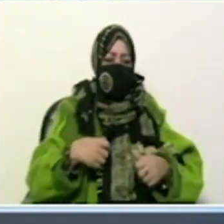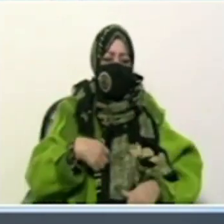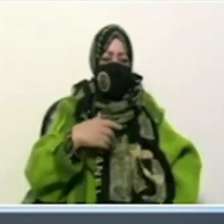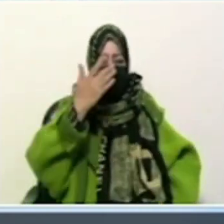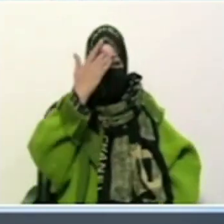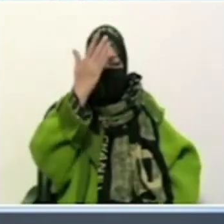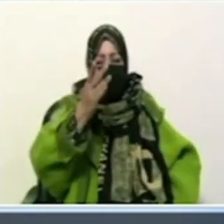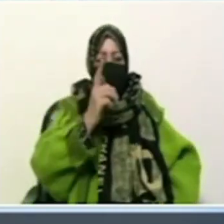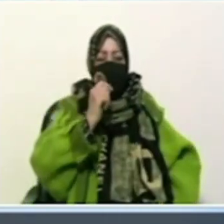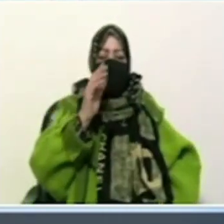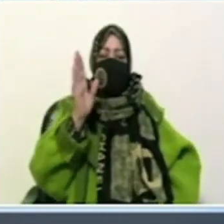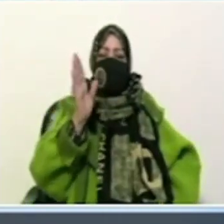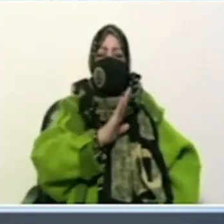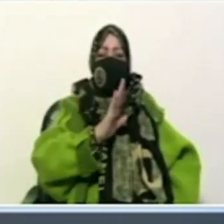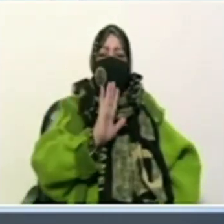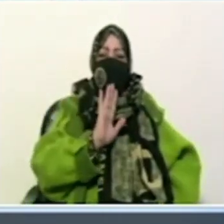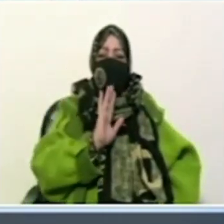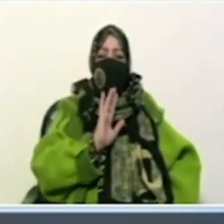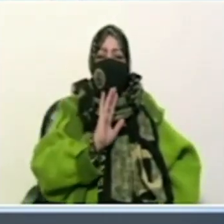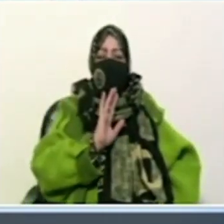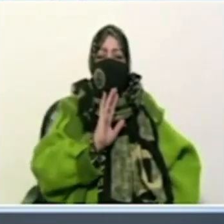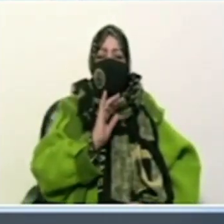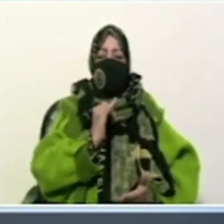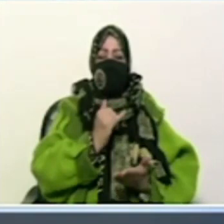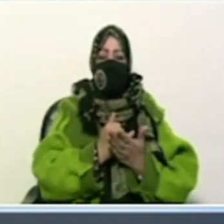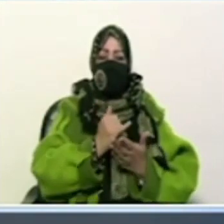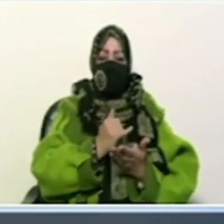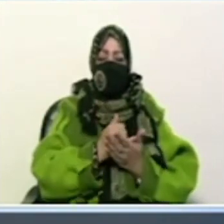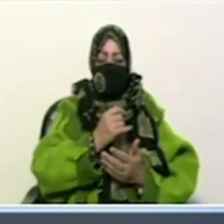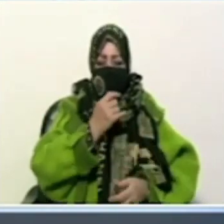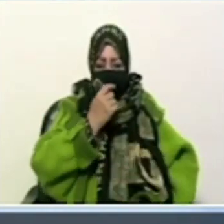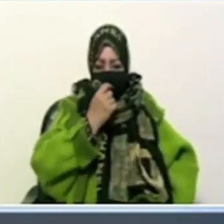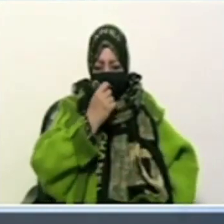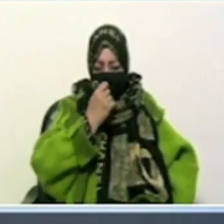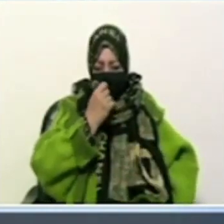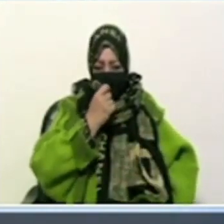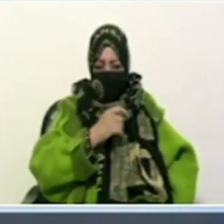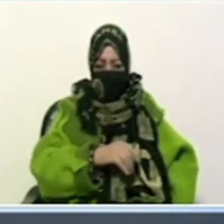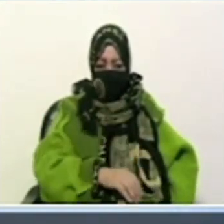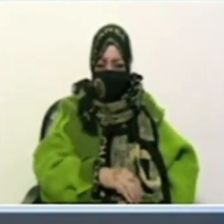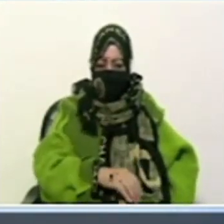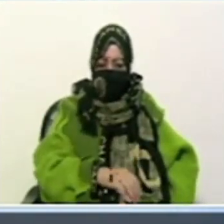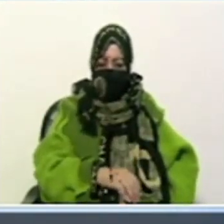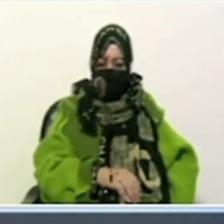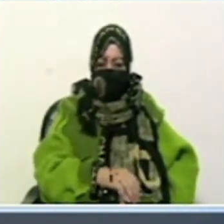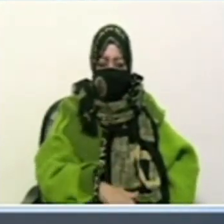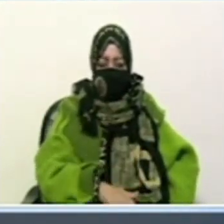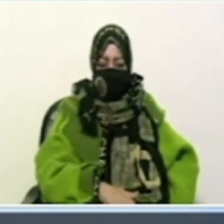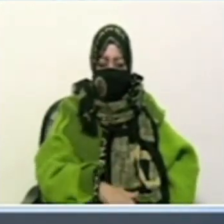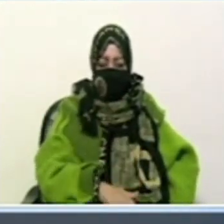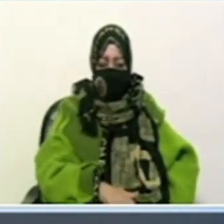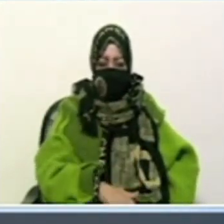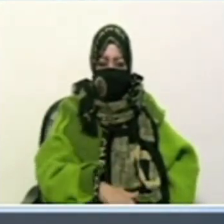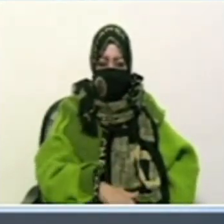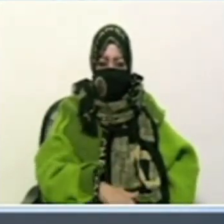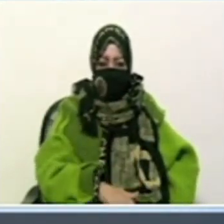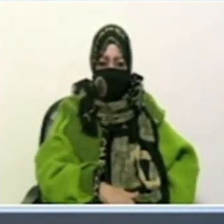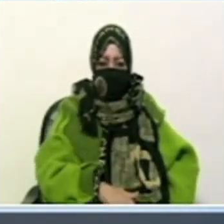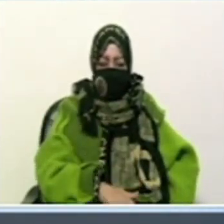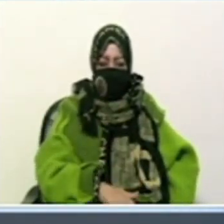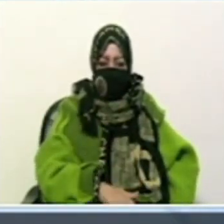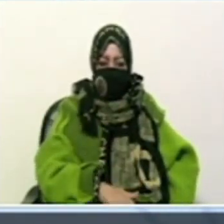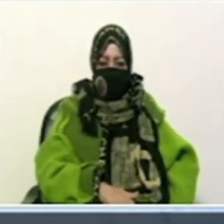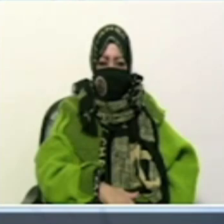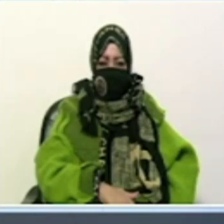هو يعني سألتها أن هل هذا العقار تملك غيره، قالت لا، هو أولا لا ينبغي لك طرح